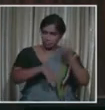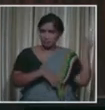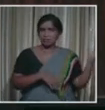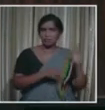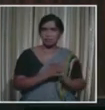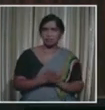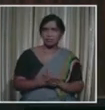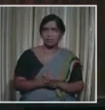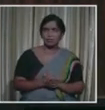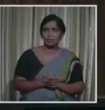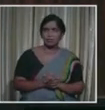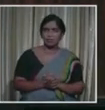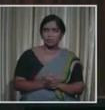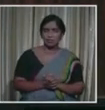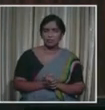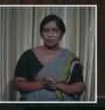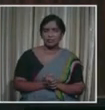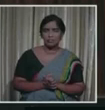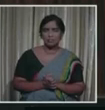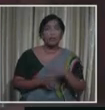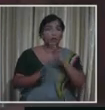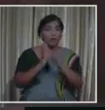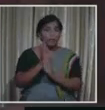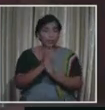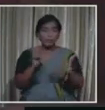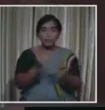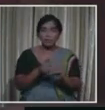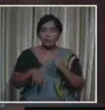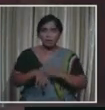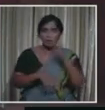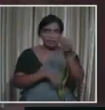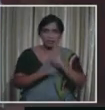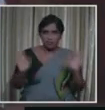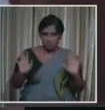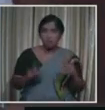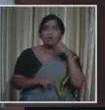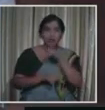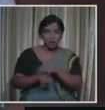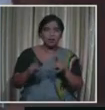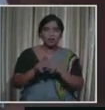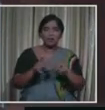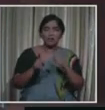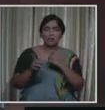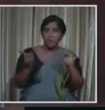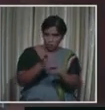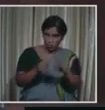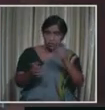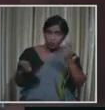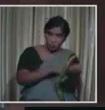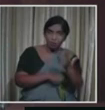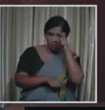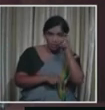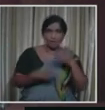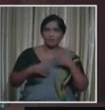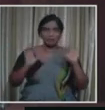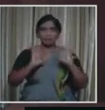සිතේ මර මර කණ්ඩායමට එහෙම ජනතාවට යටත් වෙන්න දෙන්නේ නේ Merakandam paharadengkutat balang indad. Ema balang indad sudanan